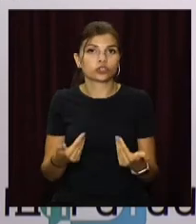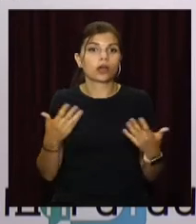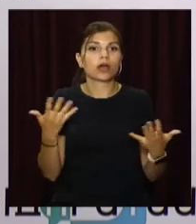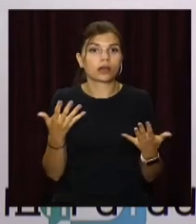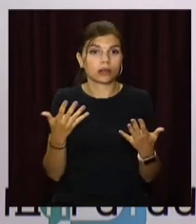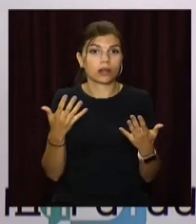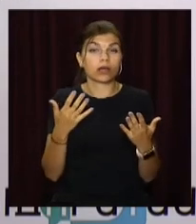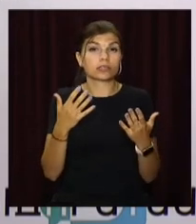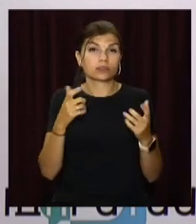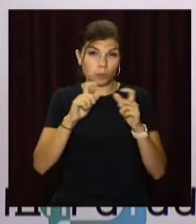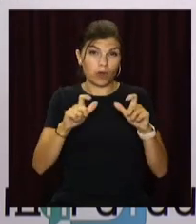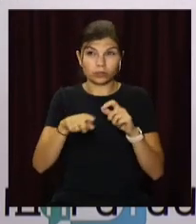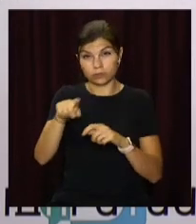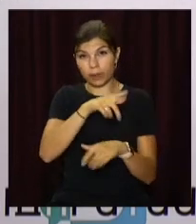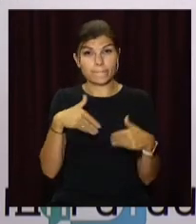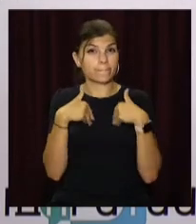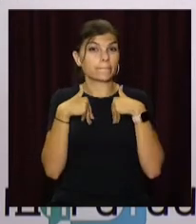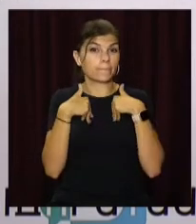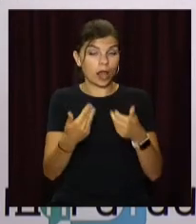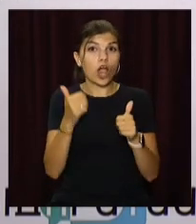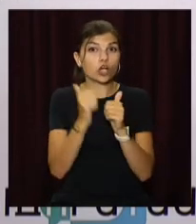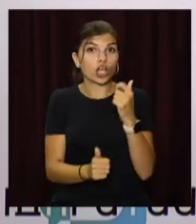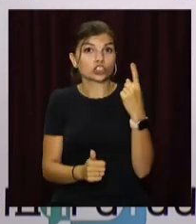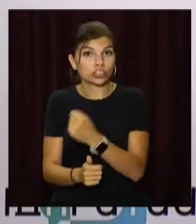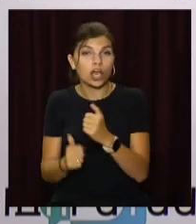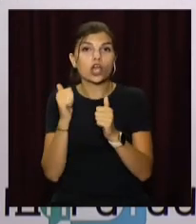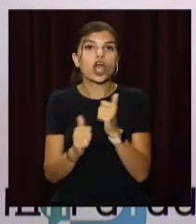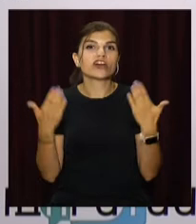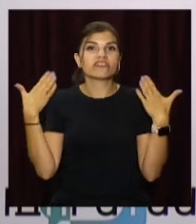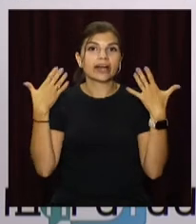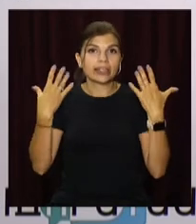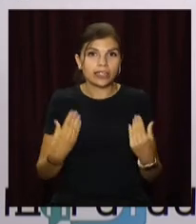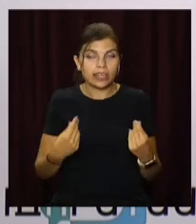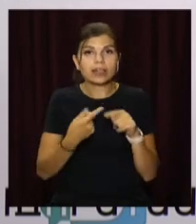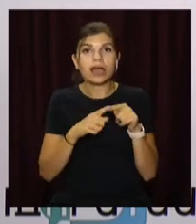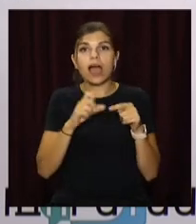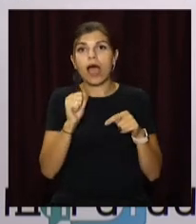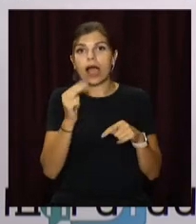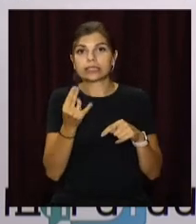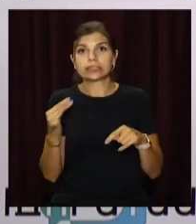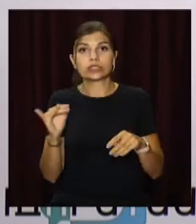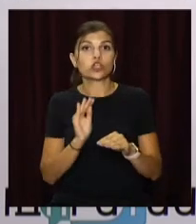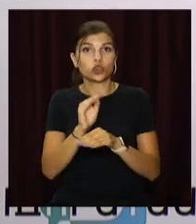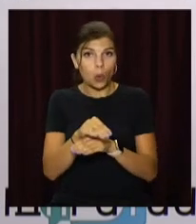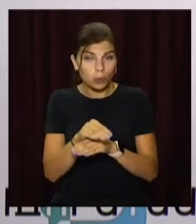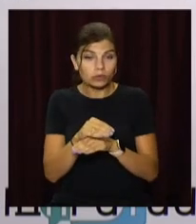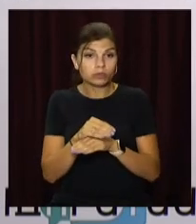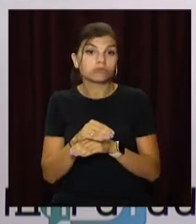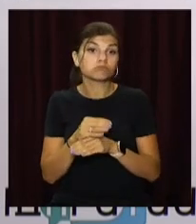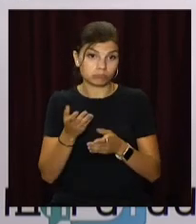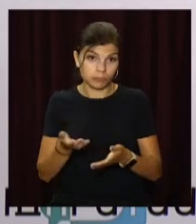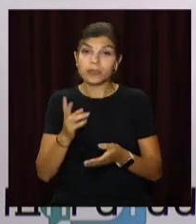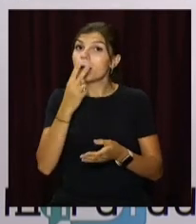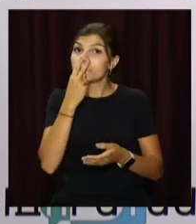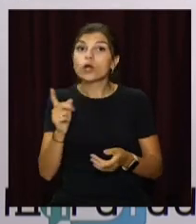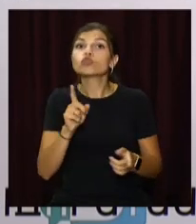некоторых супермаркетах предлагают, например, каждую неделю, каждые выходные, это планированные акции. Вот, опять же,